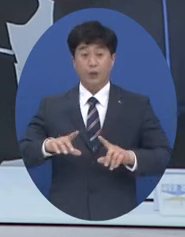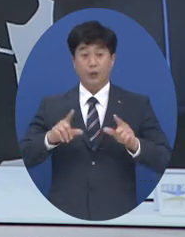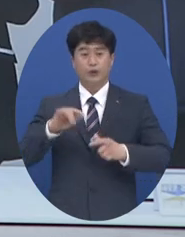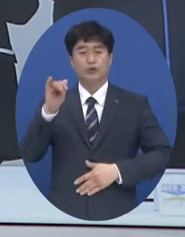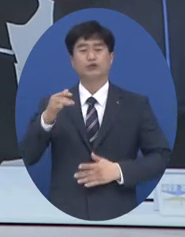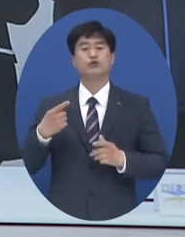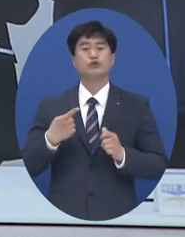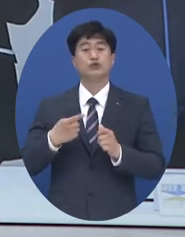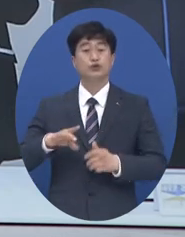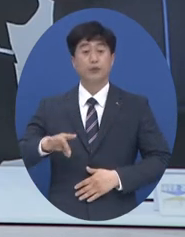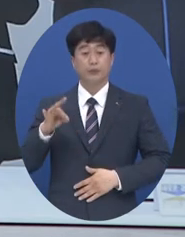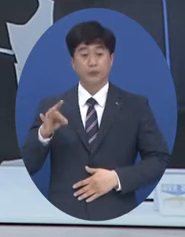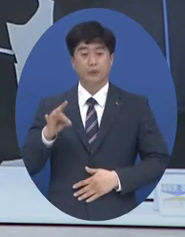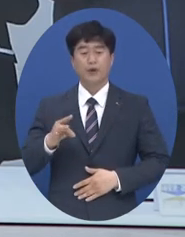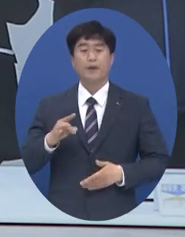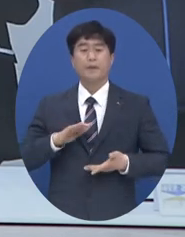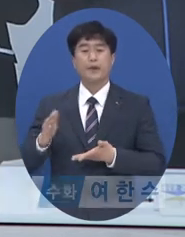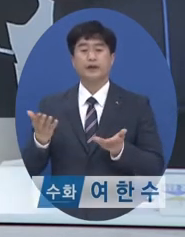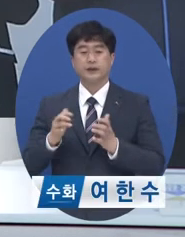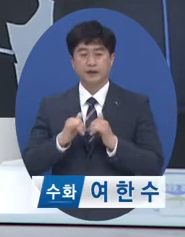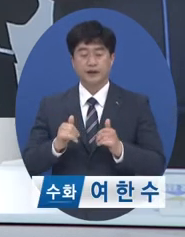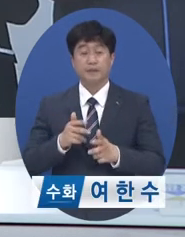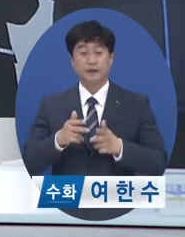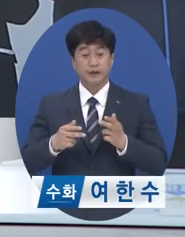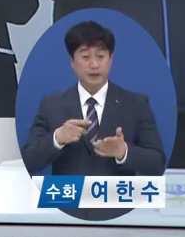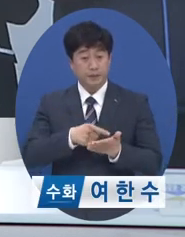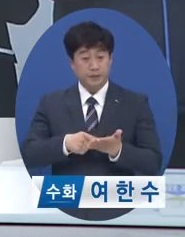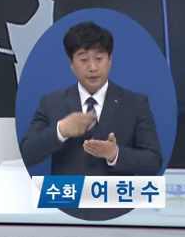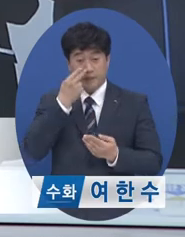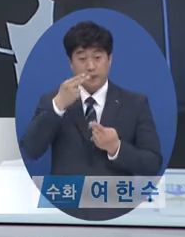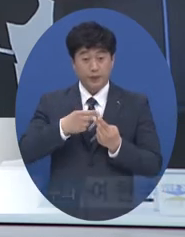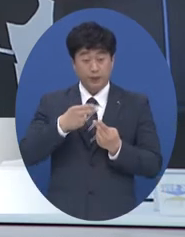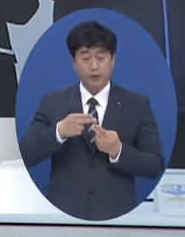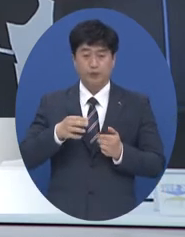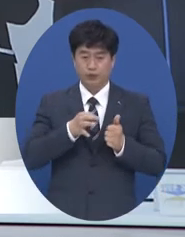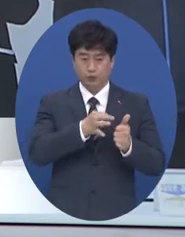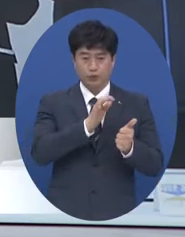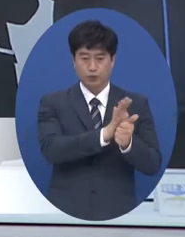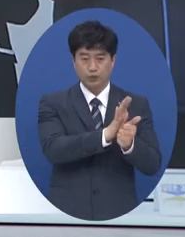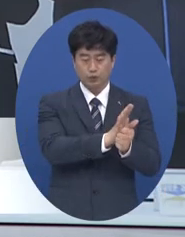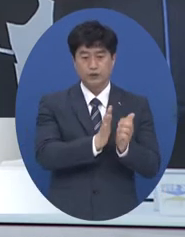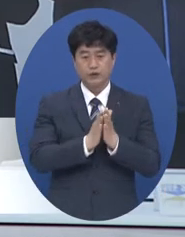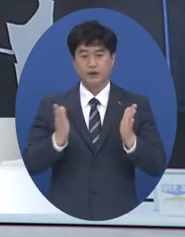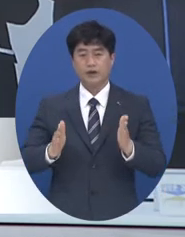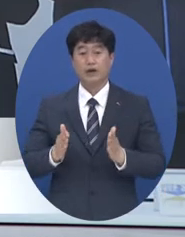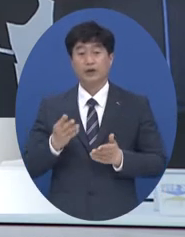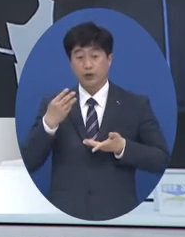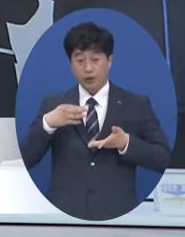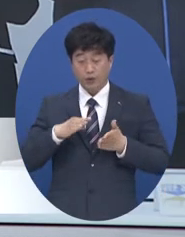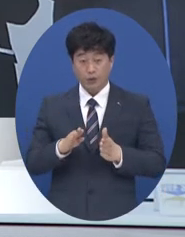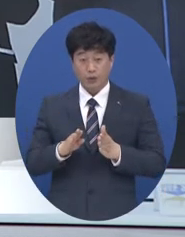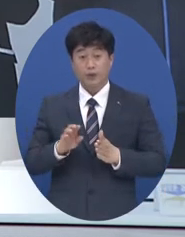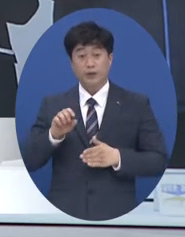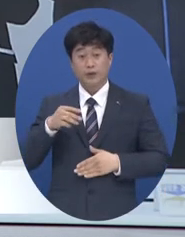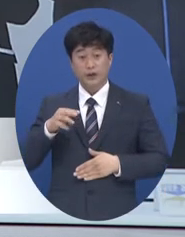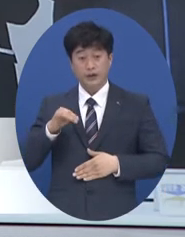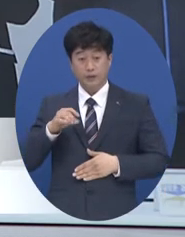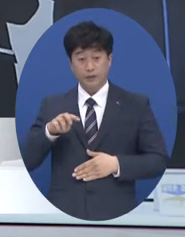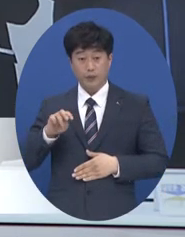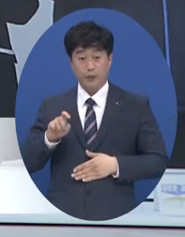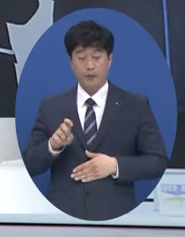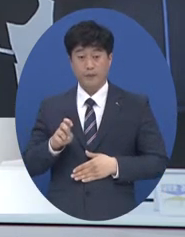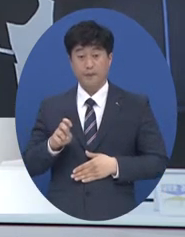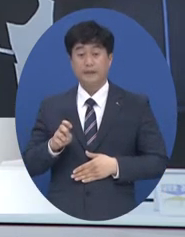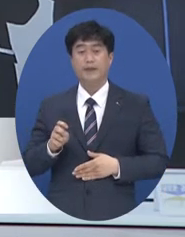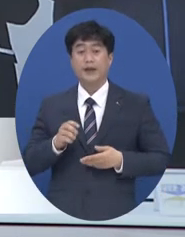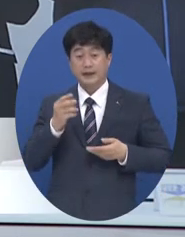경기도가 올해 전국 최초로 배달 노동자 산재보험료 지원에 나섭니다. 경기도 플랫폼 배달 노동자 산재보험료 지원